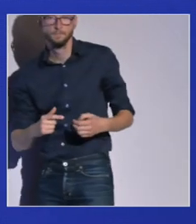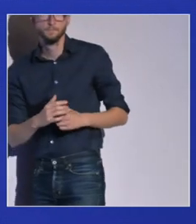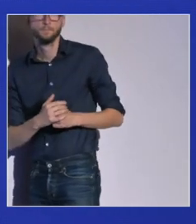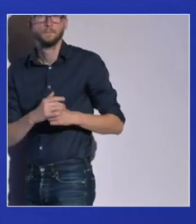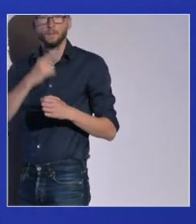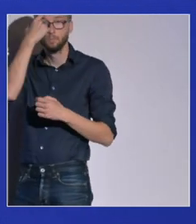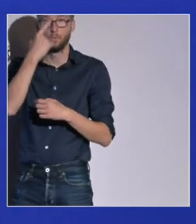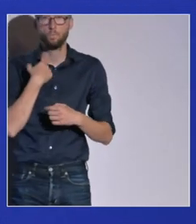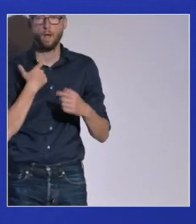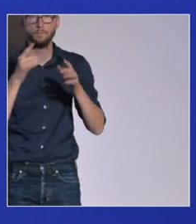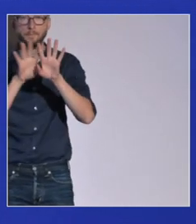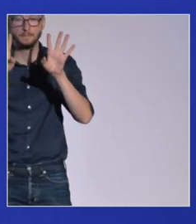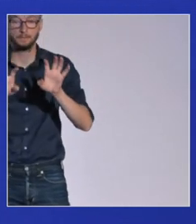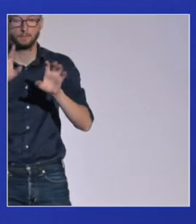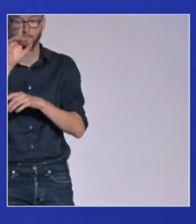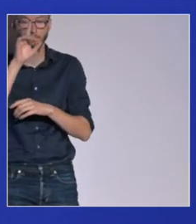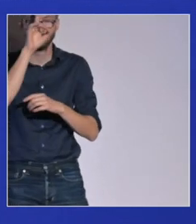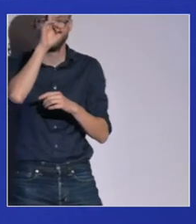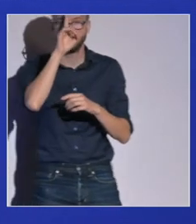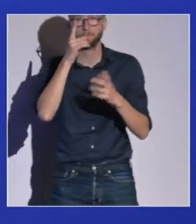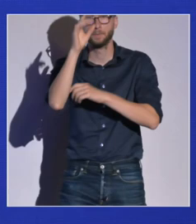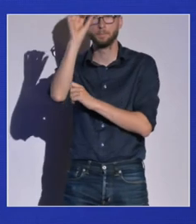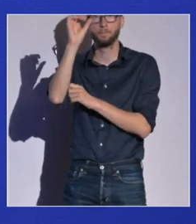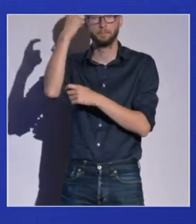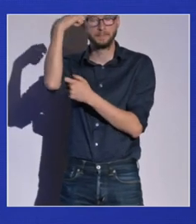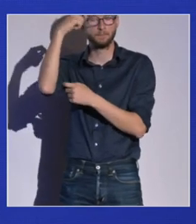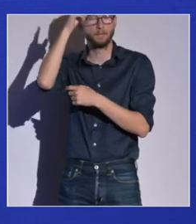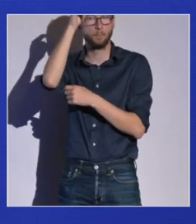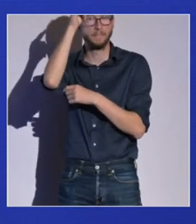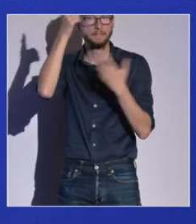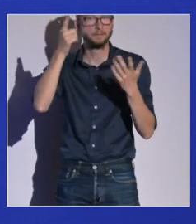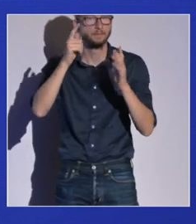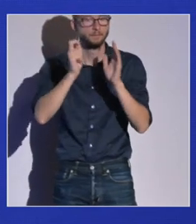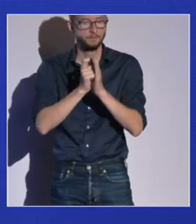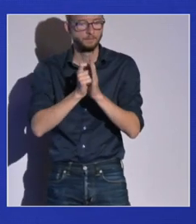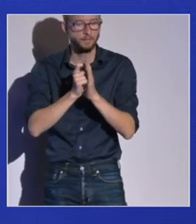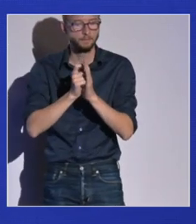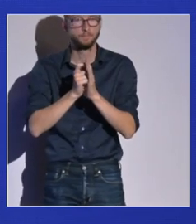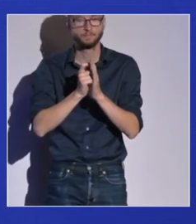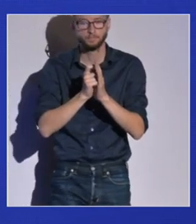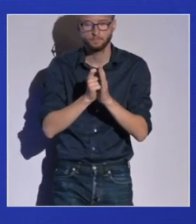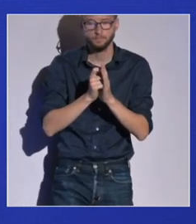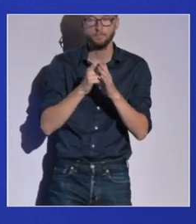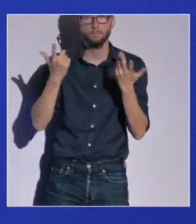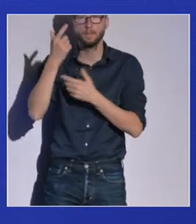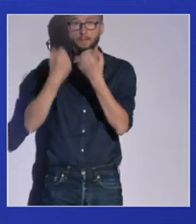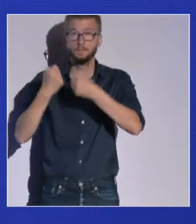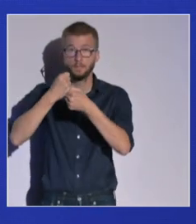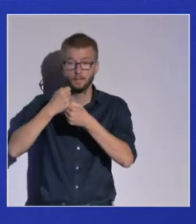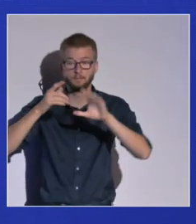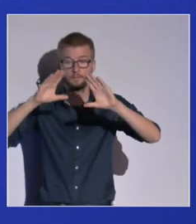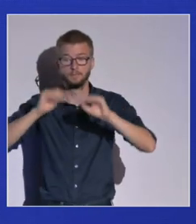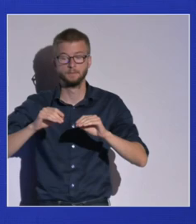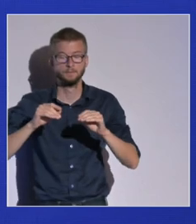le président de la République, dans sa dernière intervention, a dit qu'il avait créé une installation de géothermie à l'Élysée et que